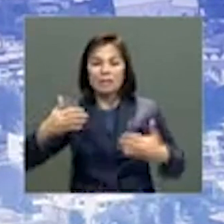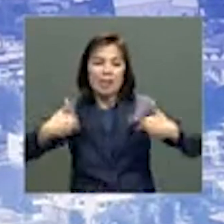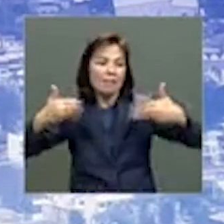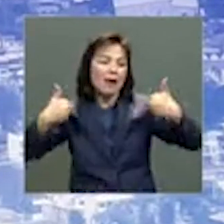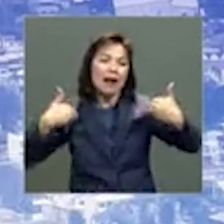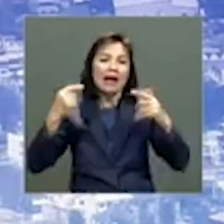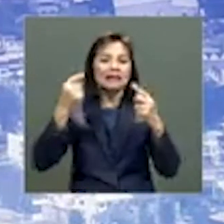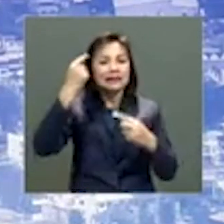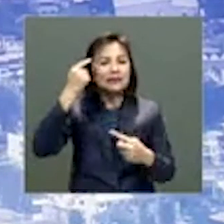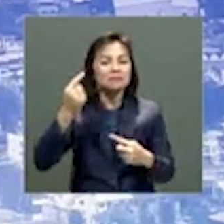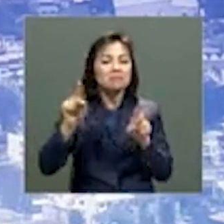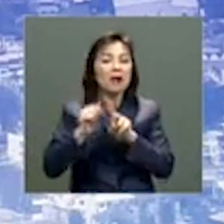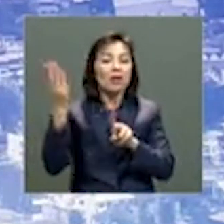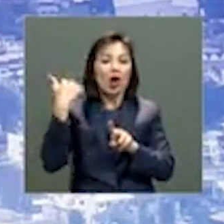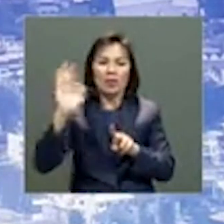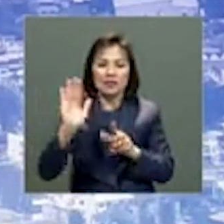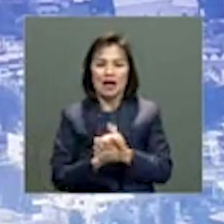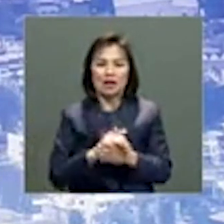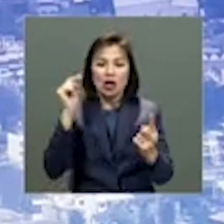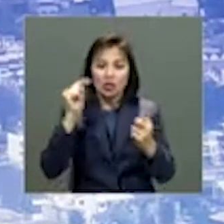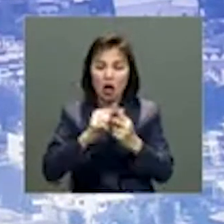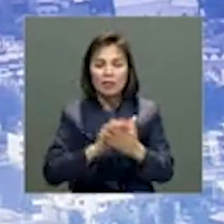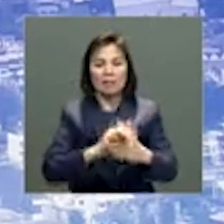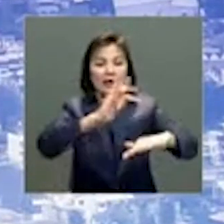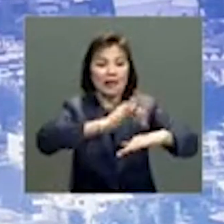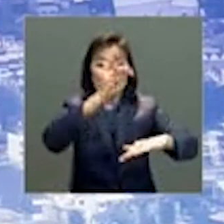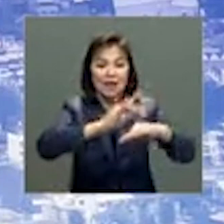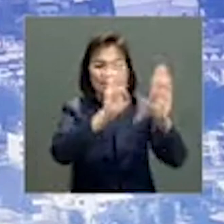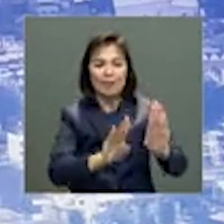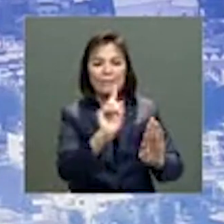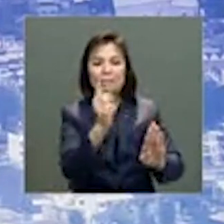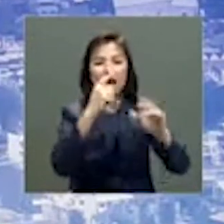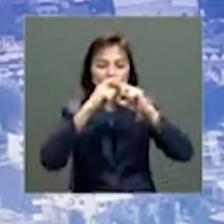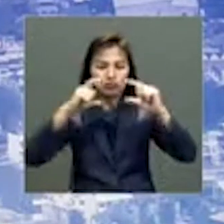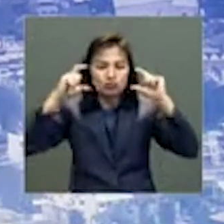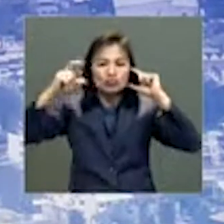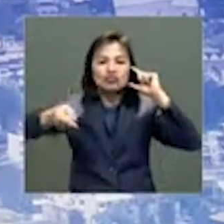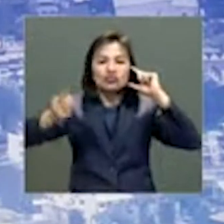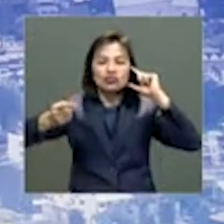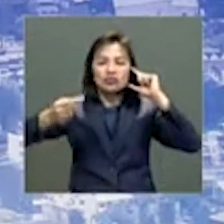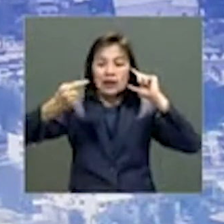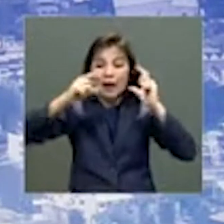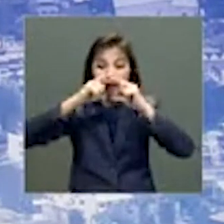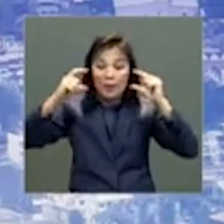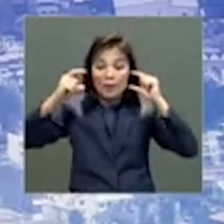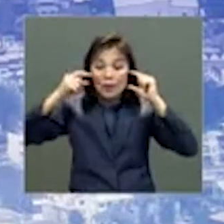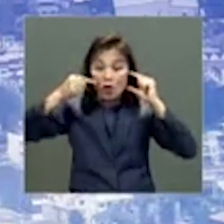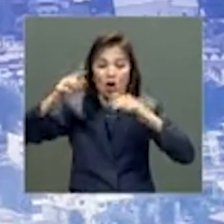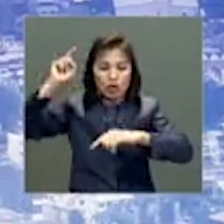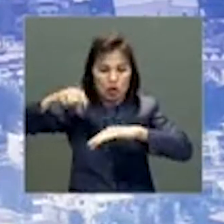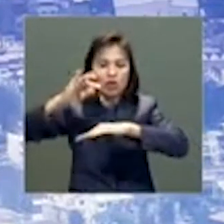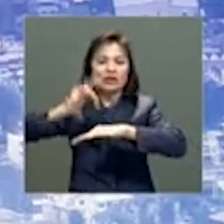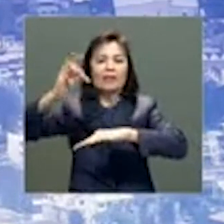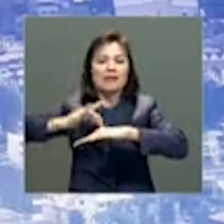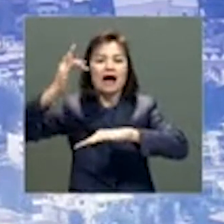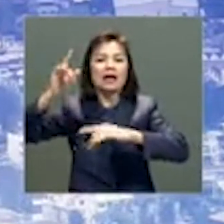วฮะต้องเป็น newnormal ต้องเป็นค่าปกติใหม่คือหน้ากากอนามัยตลอดเวลานะครับแล้วก็เรื่องของการล้